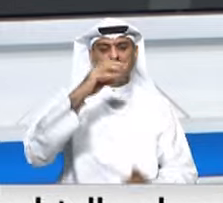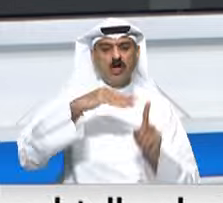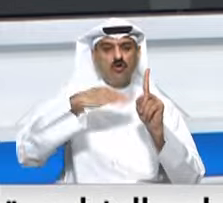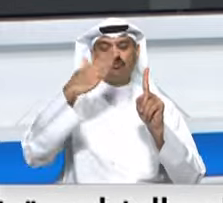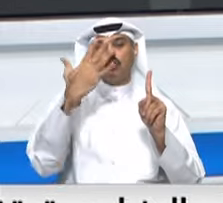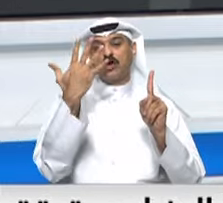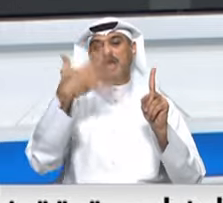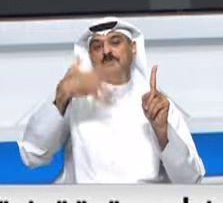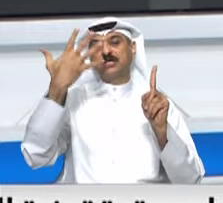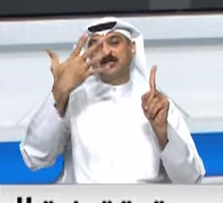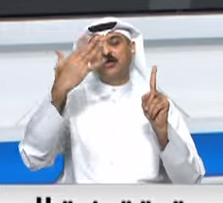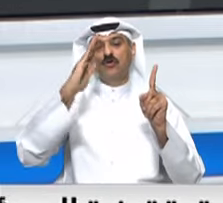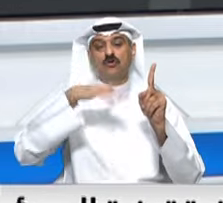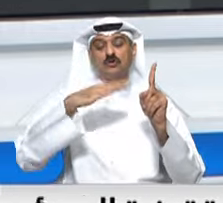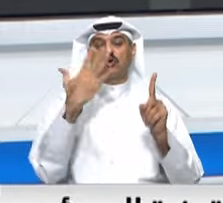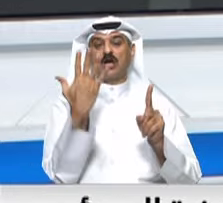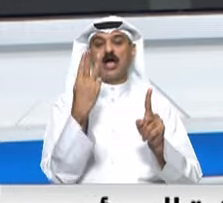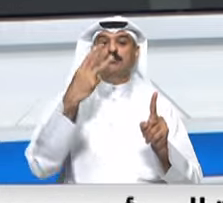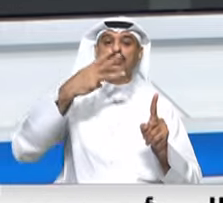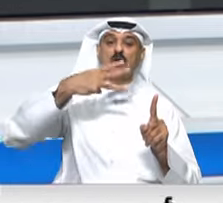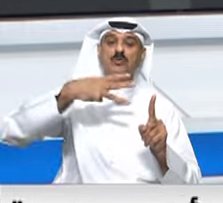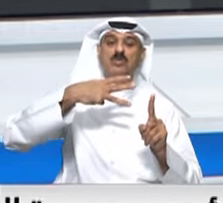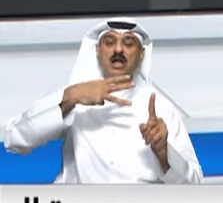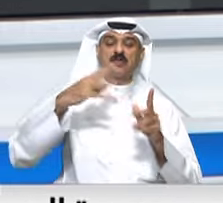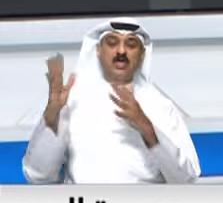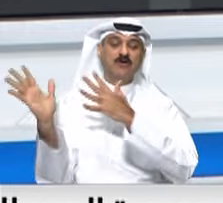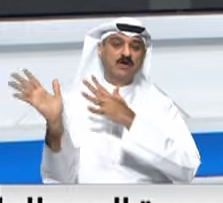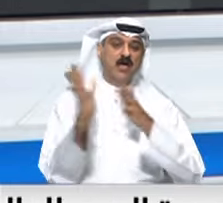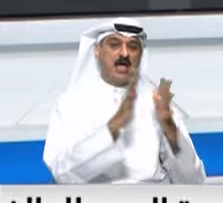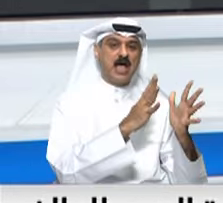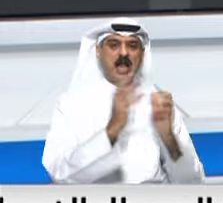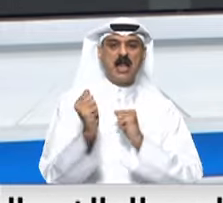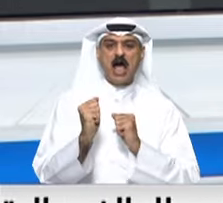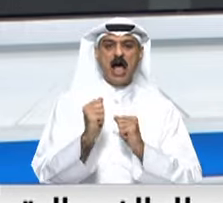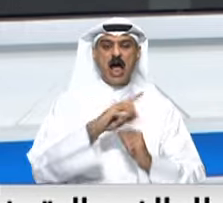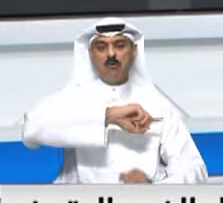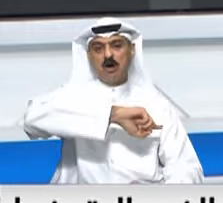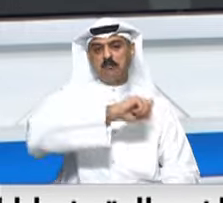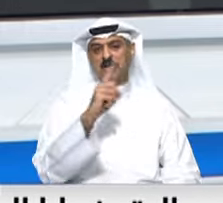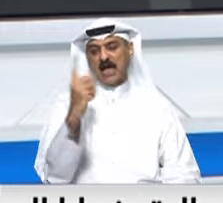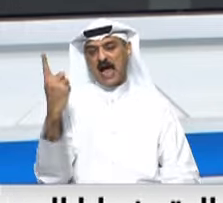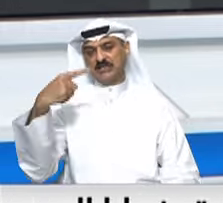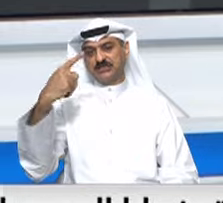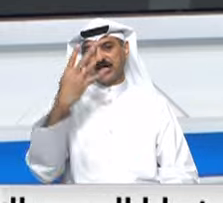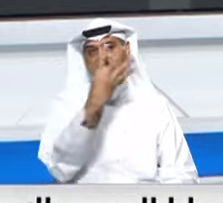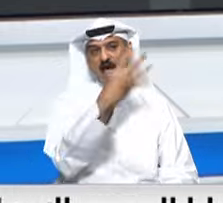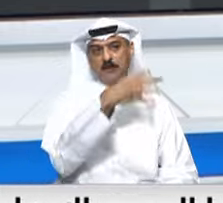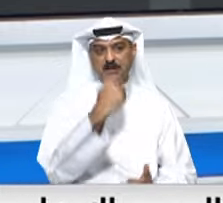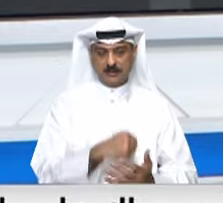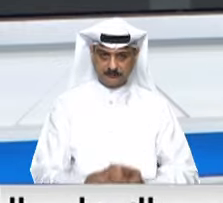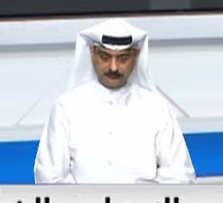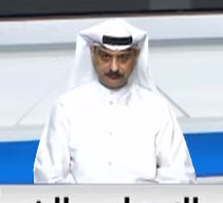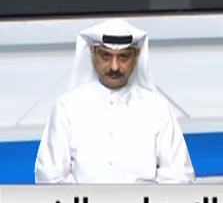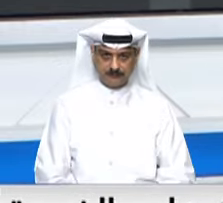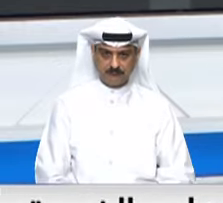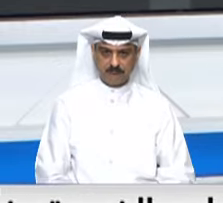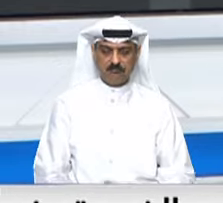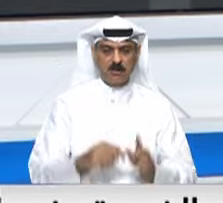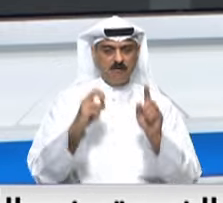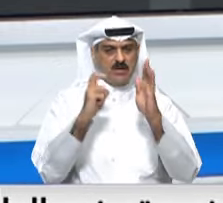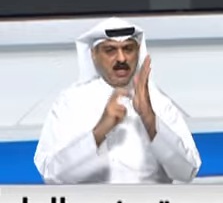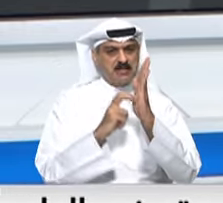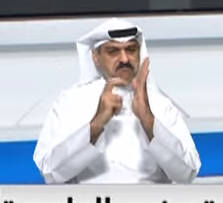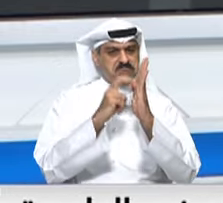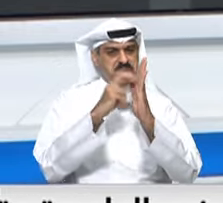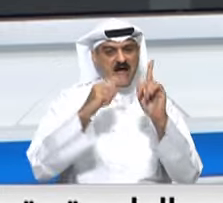35 والهواء الشمال ي مستمر في نشاطه على فترات من 10 الى 40 ك م في الساعه اعزائي المشاهدين ارتفاع تدريجي في درجات